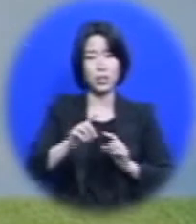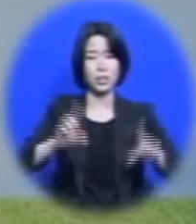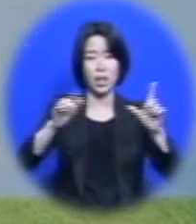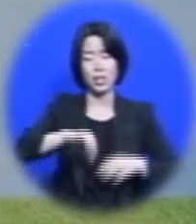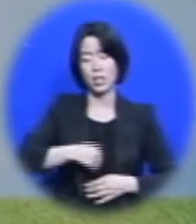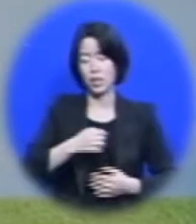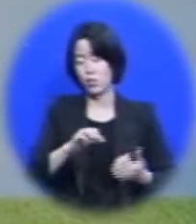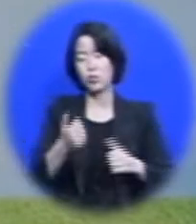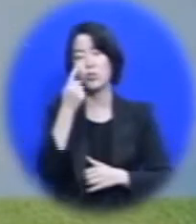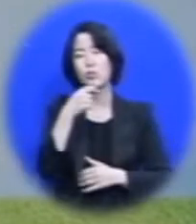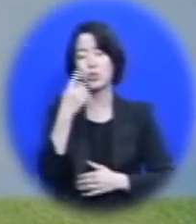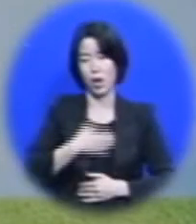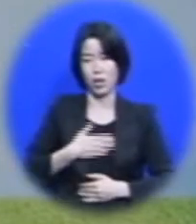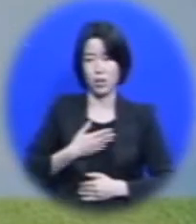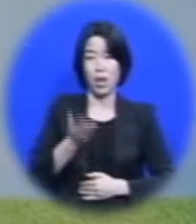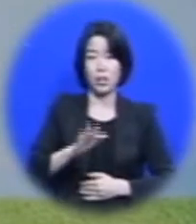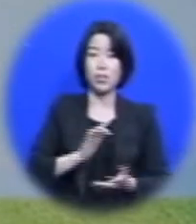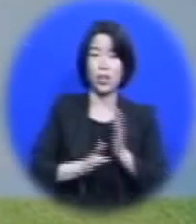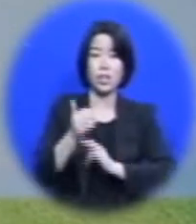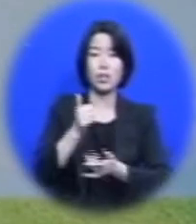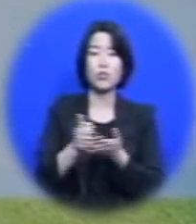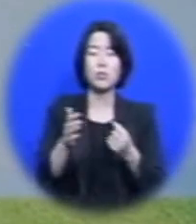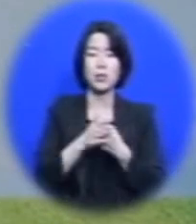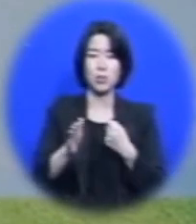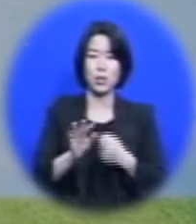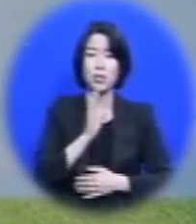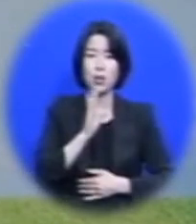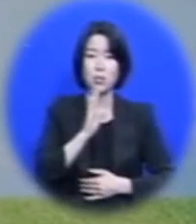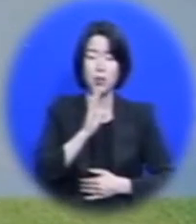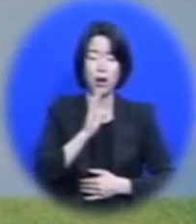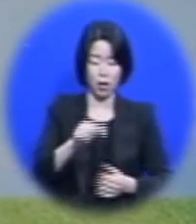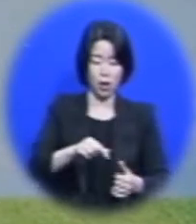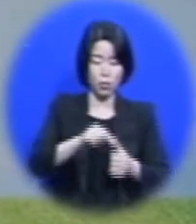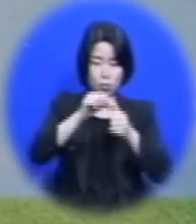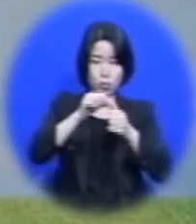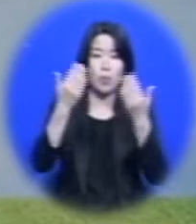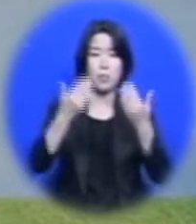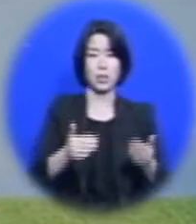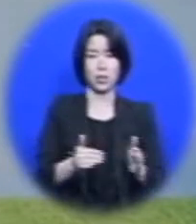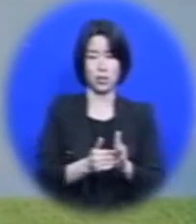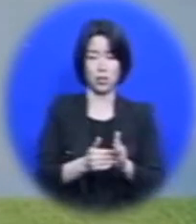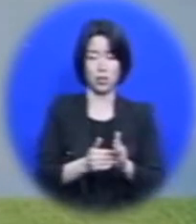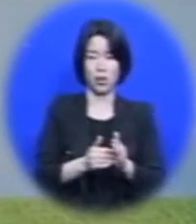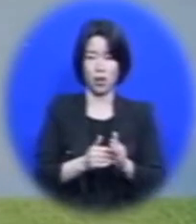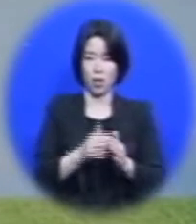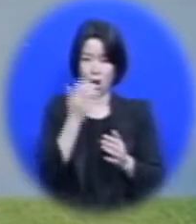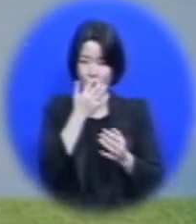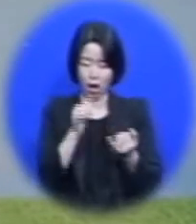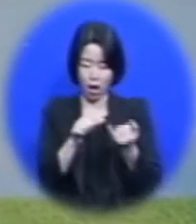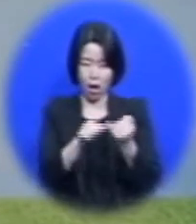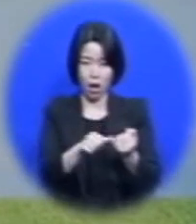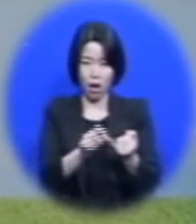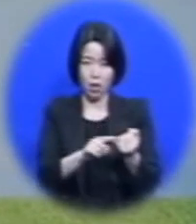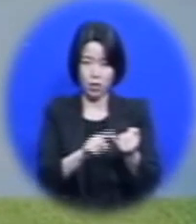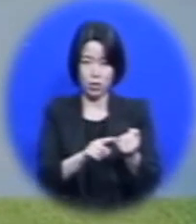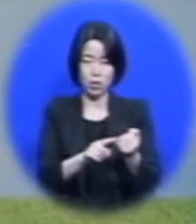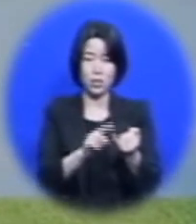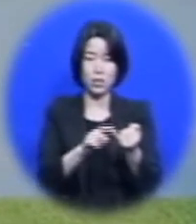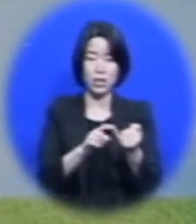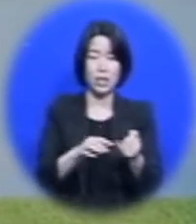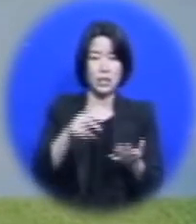알았습니다. 그런데 예수님 때문에 그는 정말 구원을 받았습니다. 가늠하다가 구원받은 그 여인에게